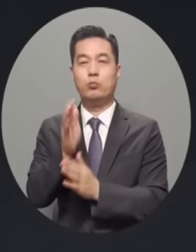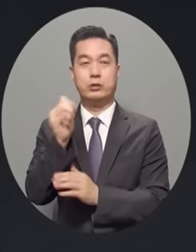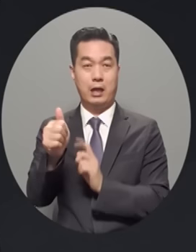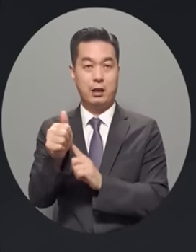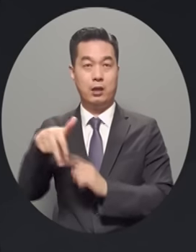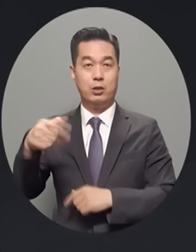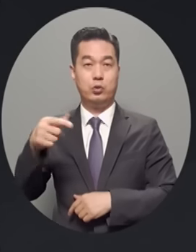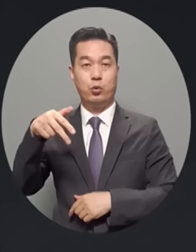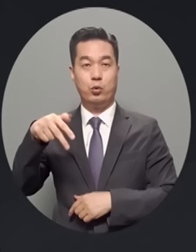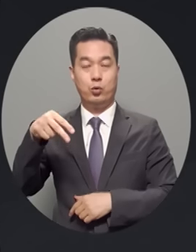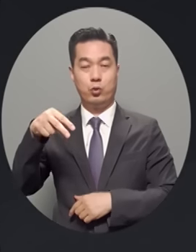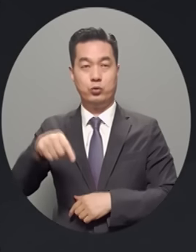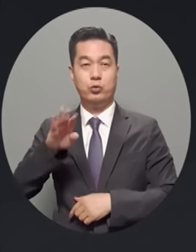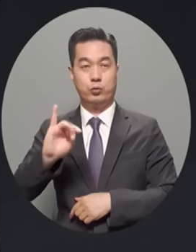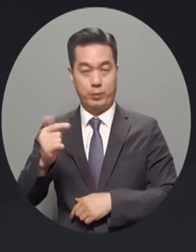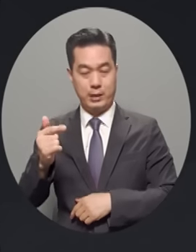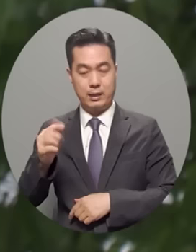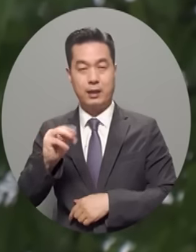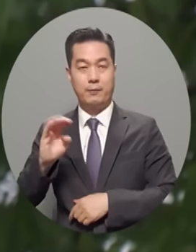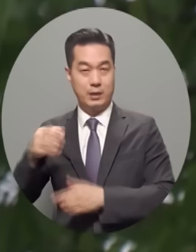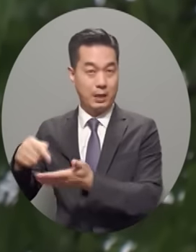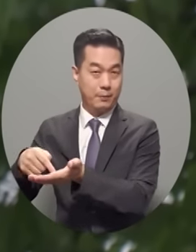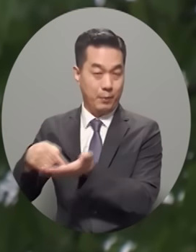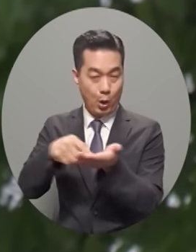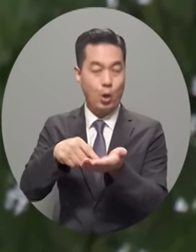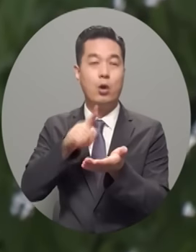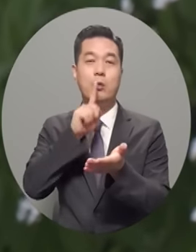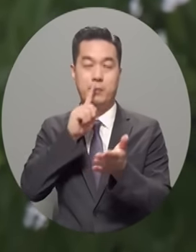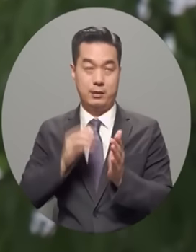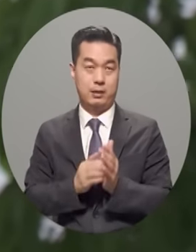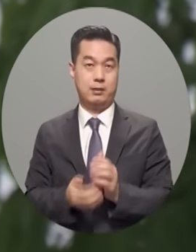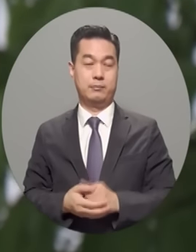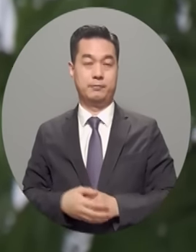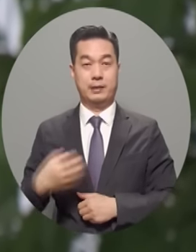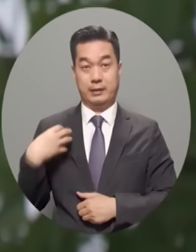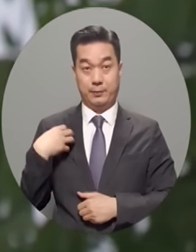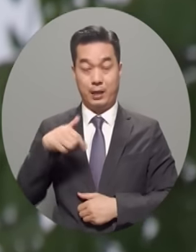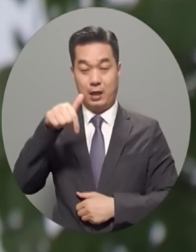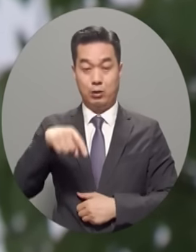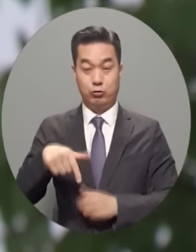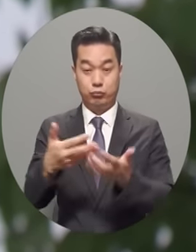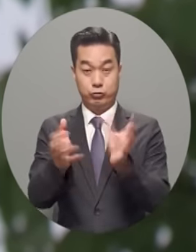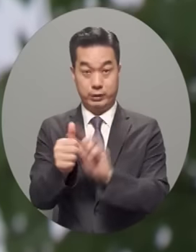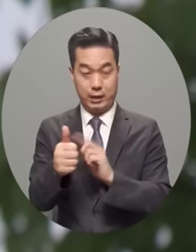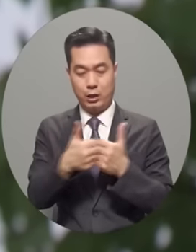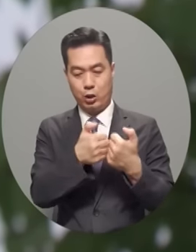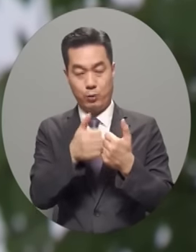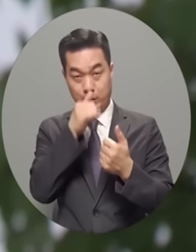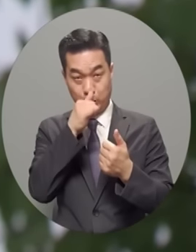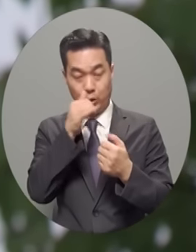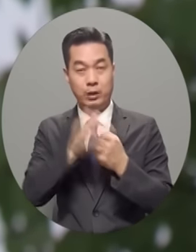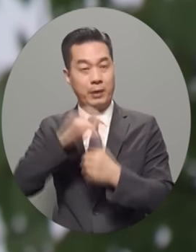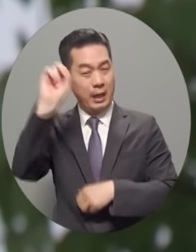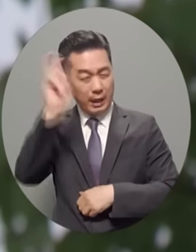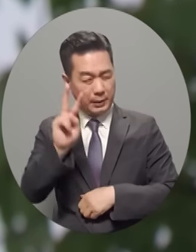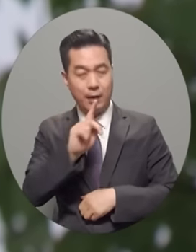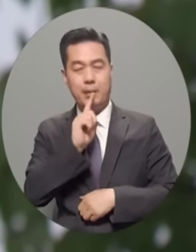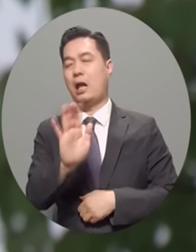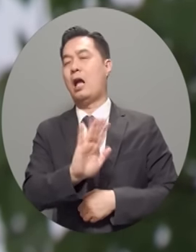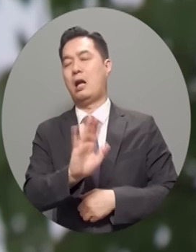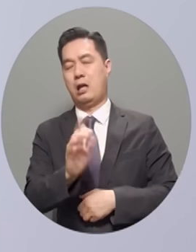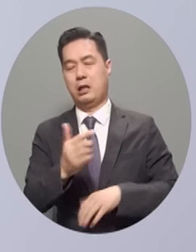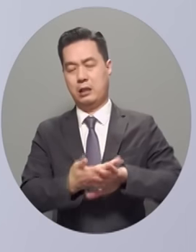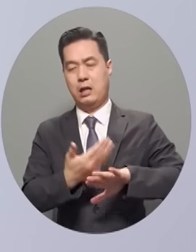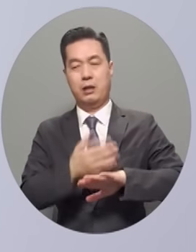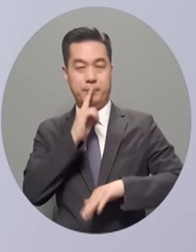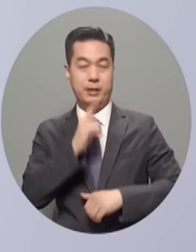검토라는 의견을 제시했다고 밝혔습니다 담당 국장 등과 협의도 했다며 벼락 통보가 아니란 주장입니다